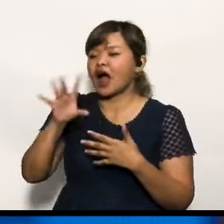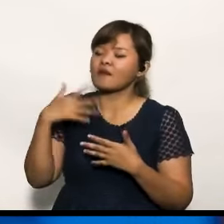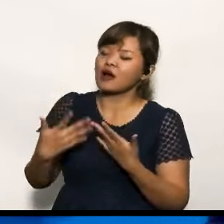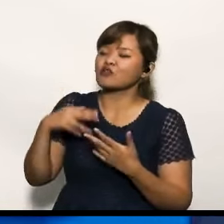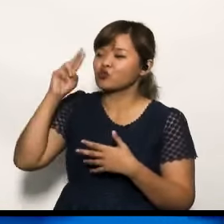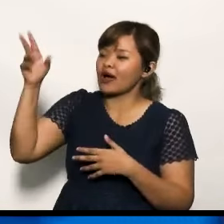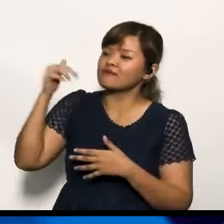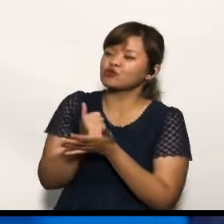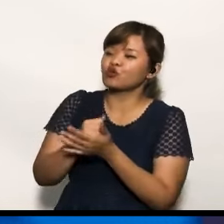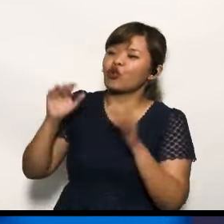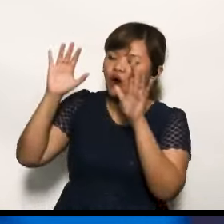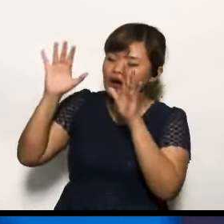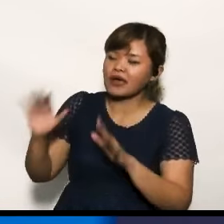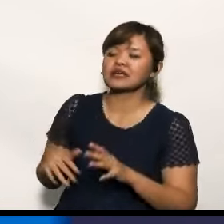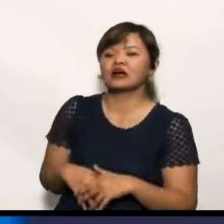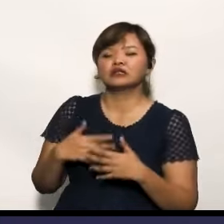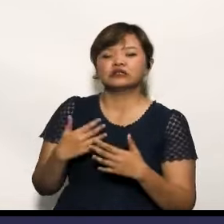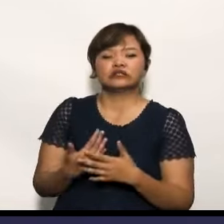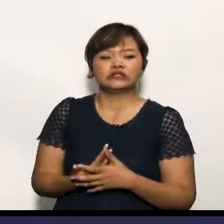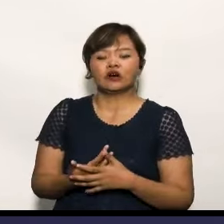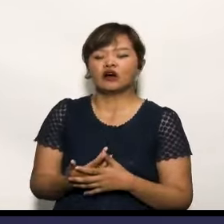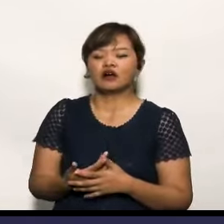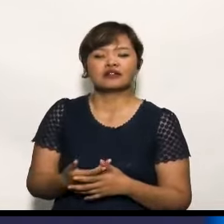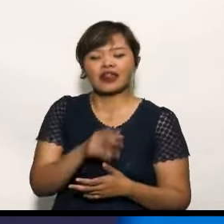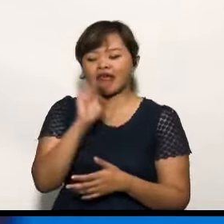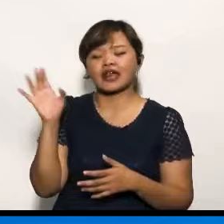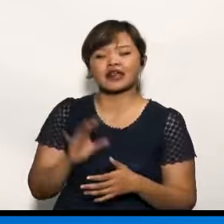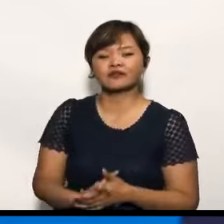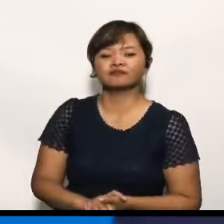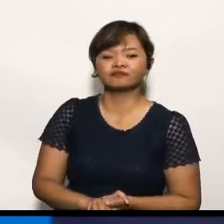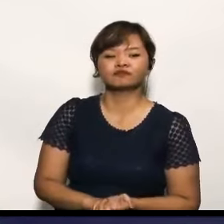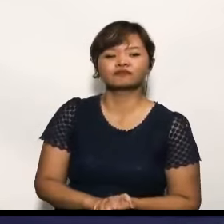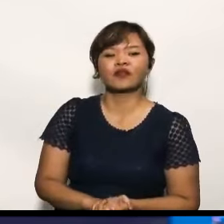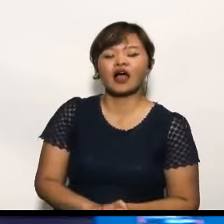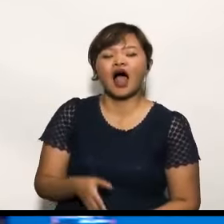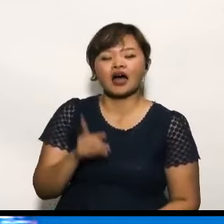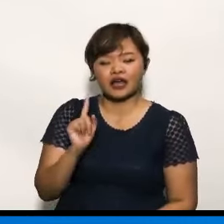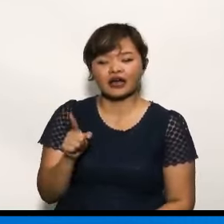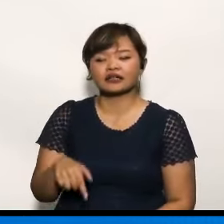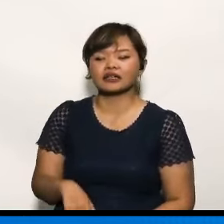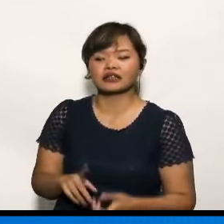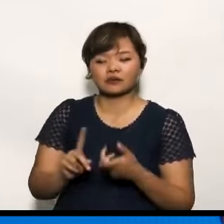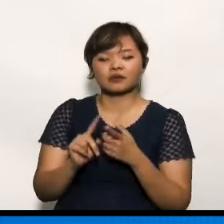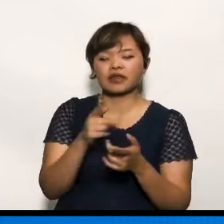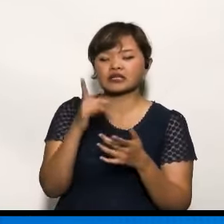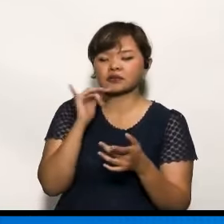biasa. Gak berasa, mau orang sember-sember gak penting. Tapi ada di antara saudara yang telinganya itu